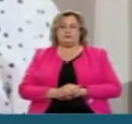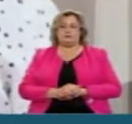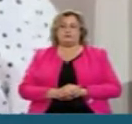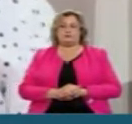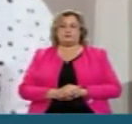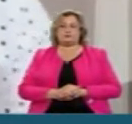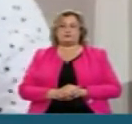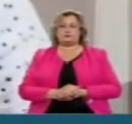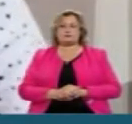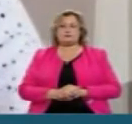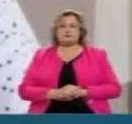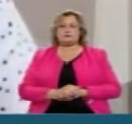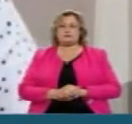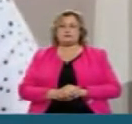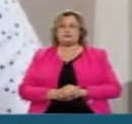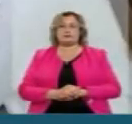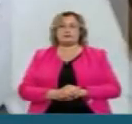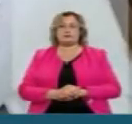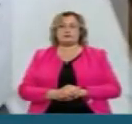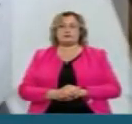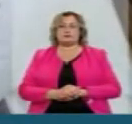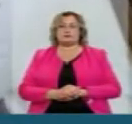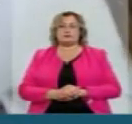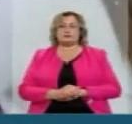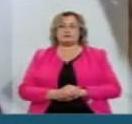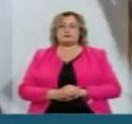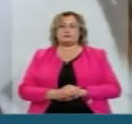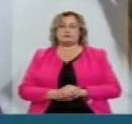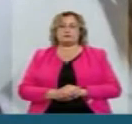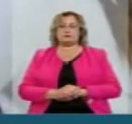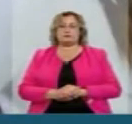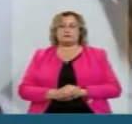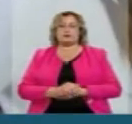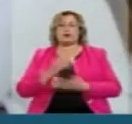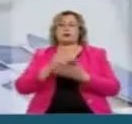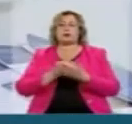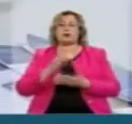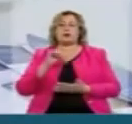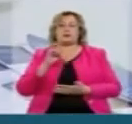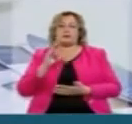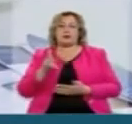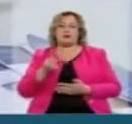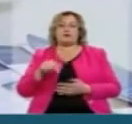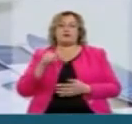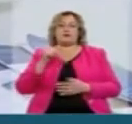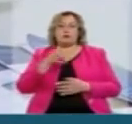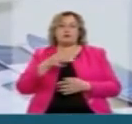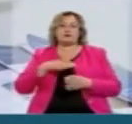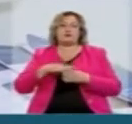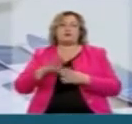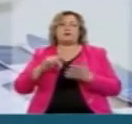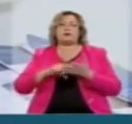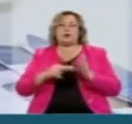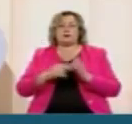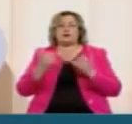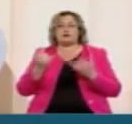көмек ретінде беріледі, біз көмектесеміз ол жағына. Бір сөзбен айтқанда, бұл ауданда еңбек бағдарламасы жоспарға сай орындалып келеді. Қазіргі таңда бірінші бағыт бойынша 13